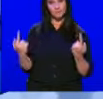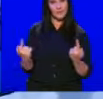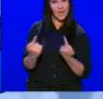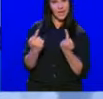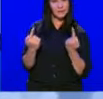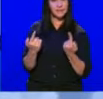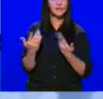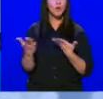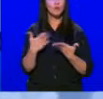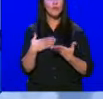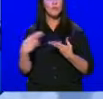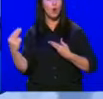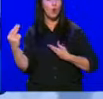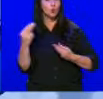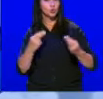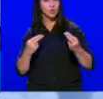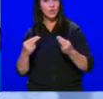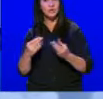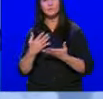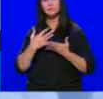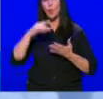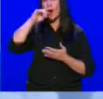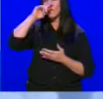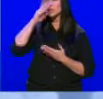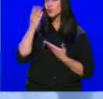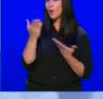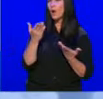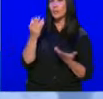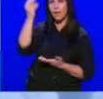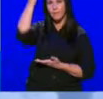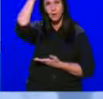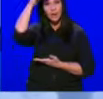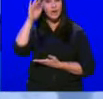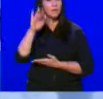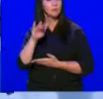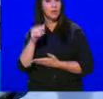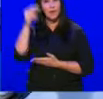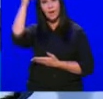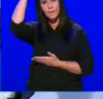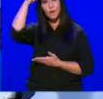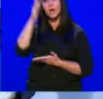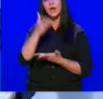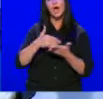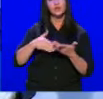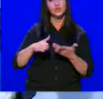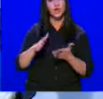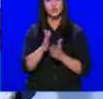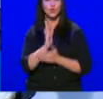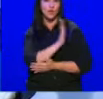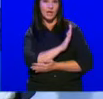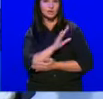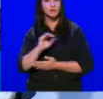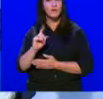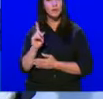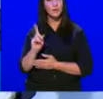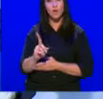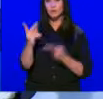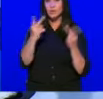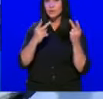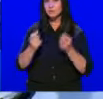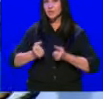инициатива, когато има консултации. И е много важно къде е България. Дали България е част от Източна Европа, която